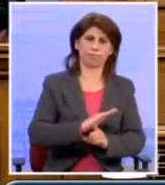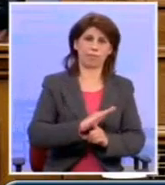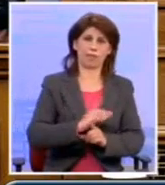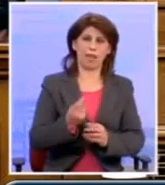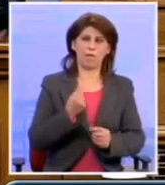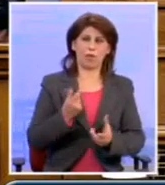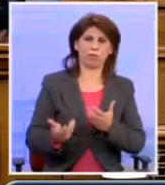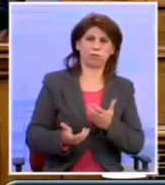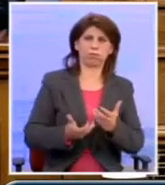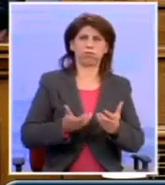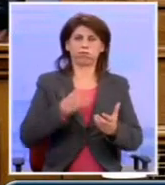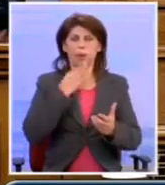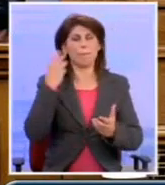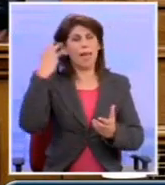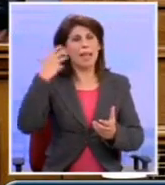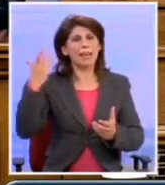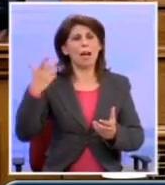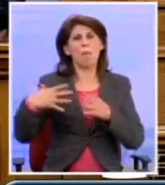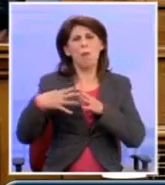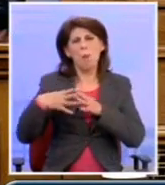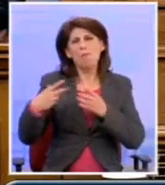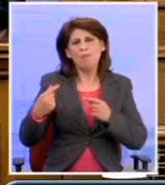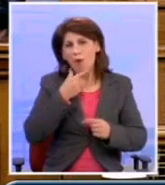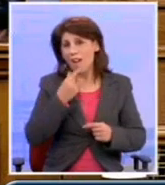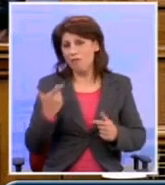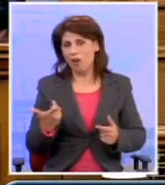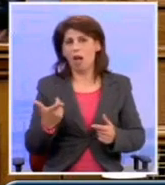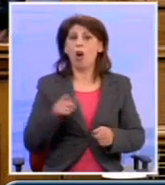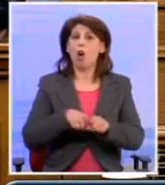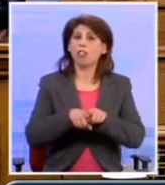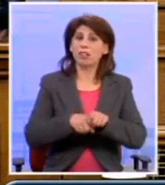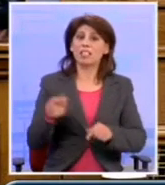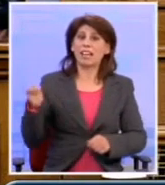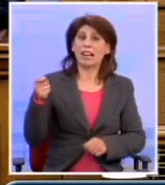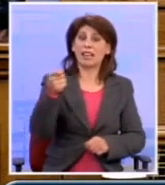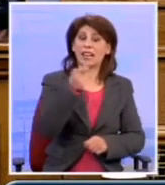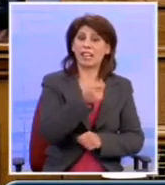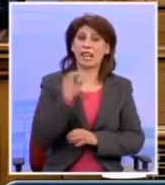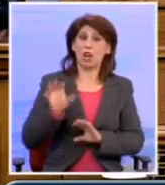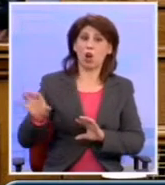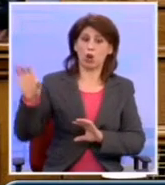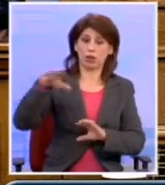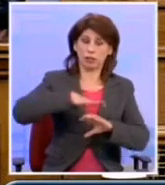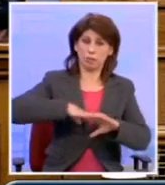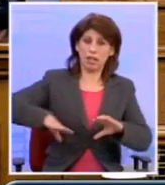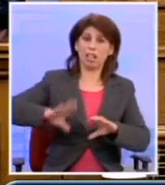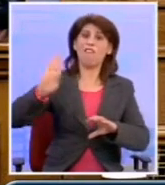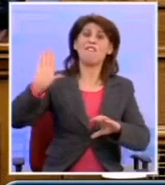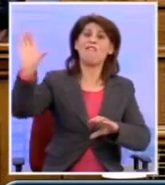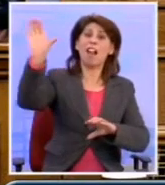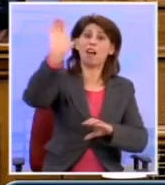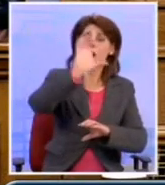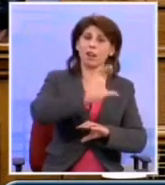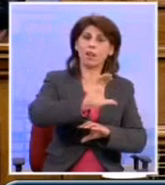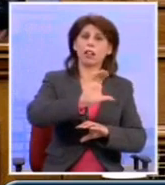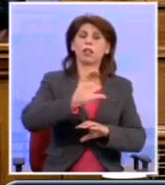έμφλεκτη, όπου ό,τι έχει να κάνει με τα χρέη των χωρών στην περιοχή μας, στις βαλκανικές χώρες,